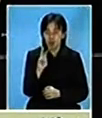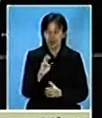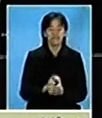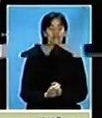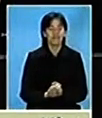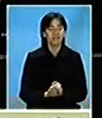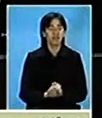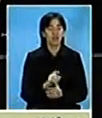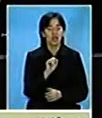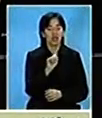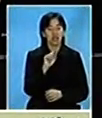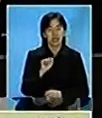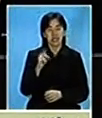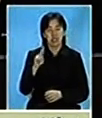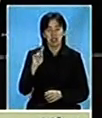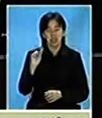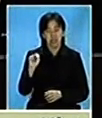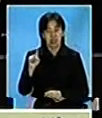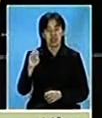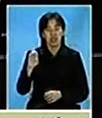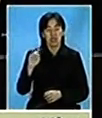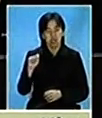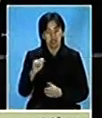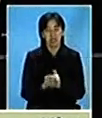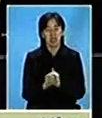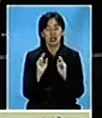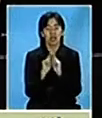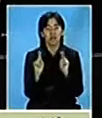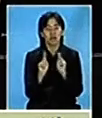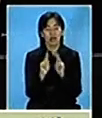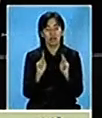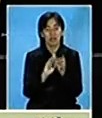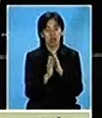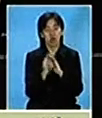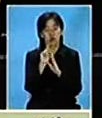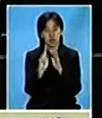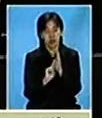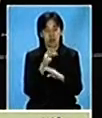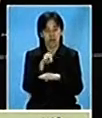ราจารย์คณิตนนครประธานกรรมการปฏิรูปกฎหมายได้เสนอความเห็นและข้อเส